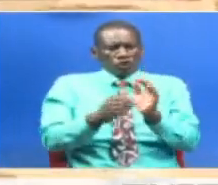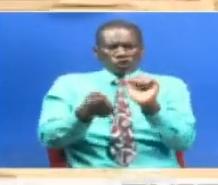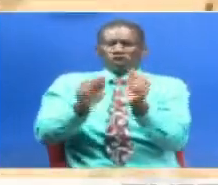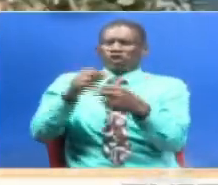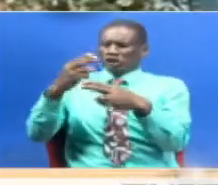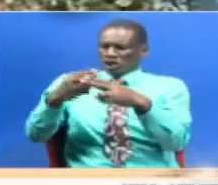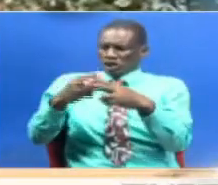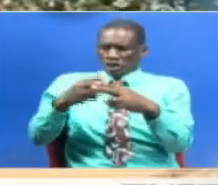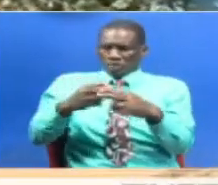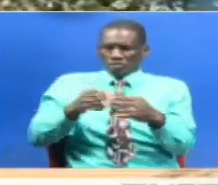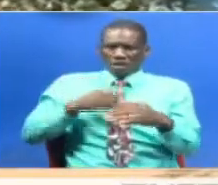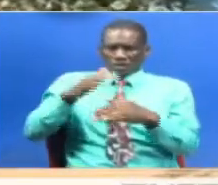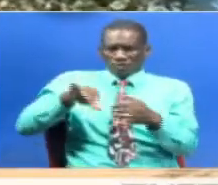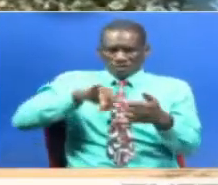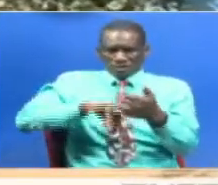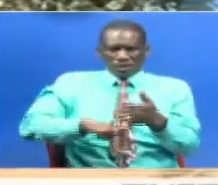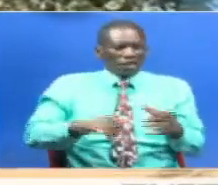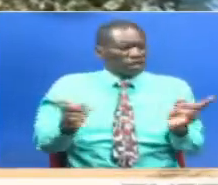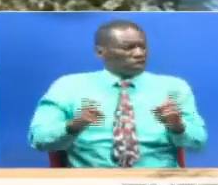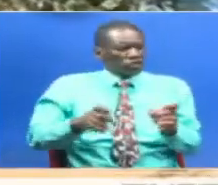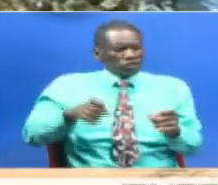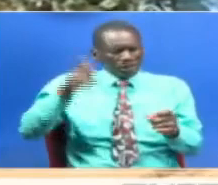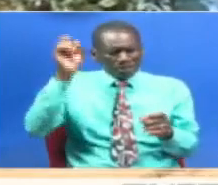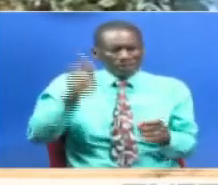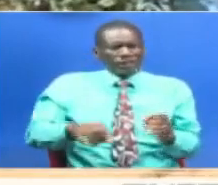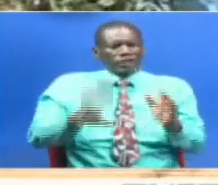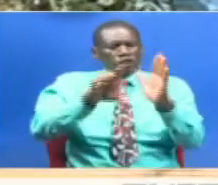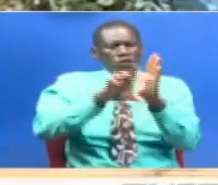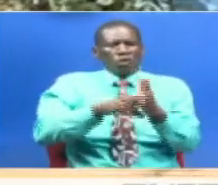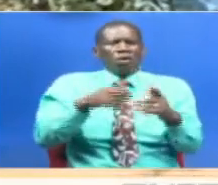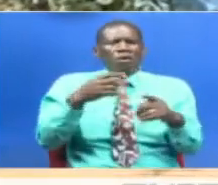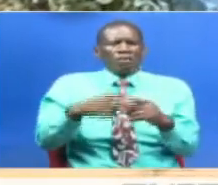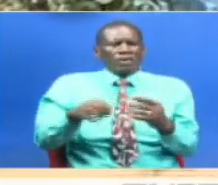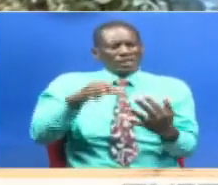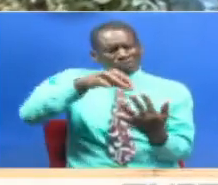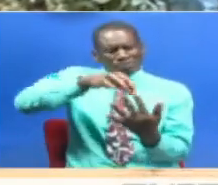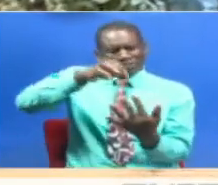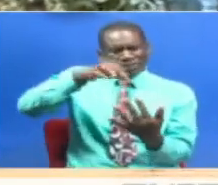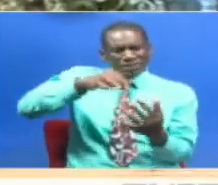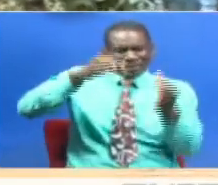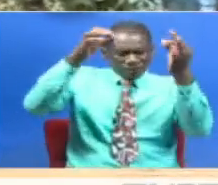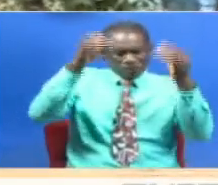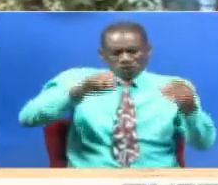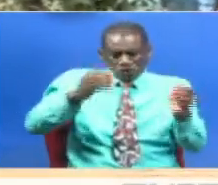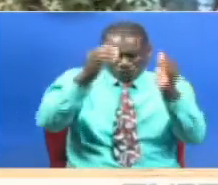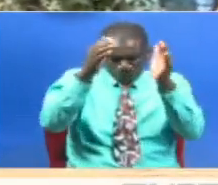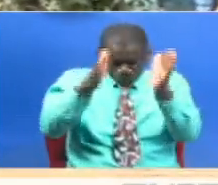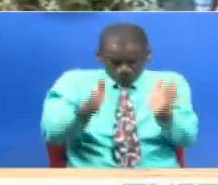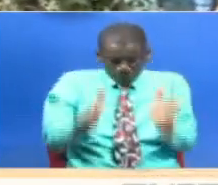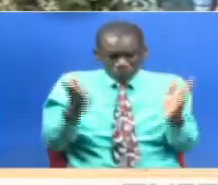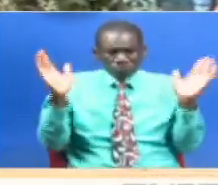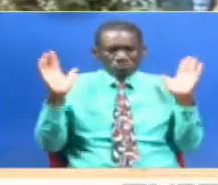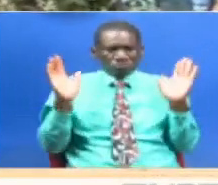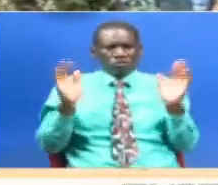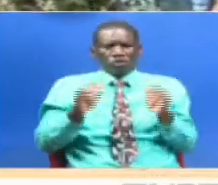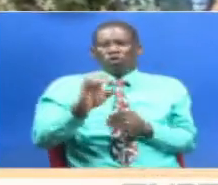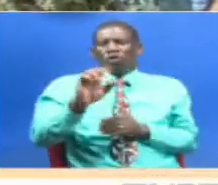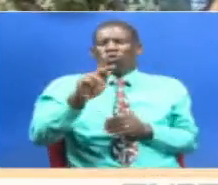jina baada ya ndoa si takwa la kisheria bali ni chaguo la mtu mwenyewe. Uko Kusa NTV.